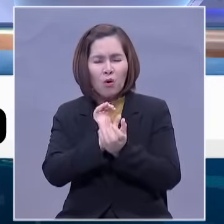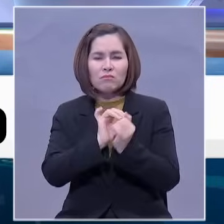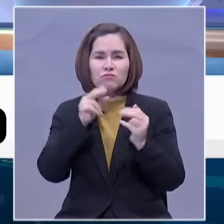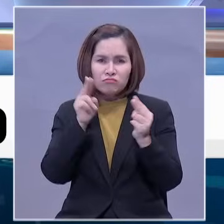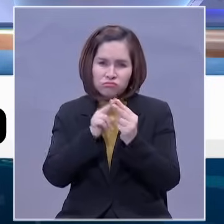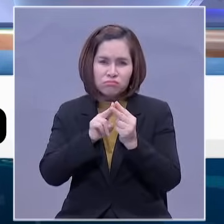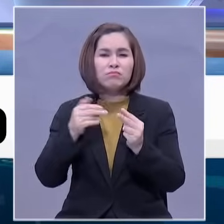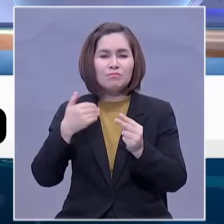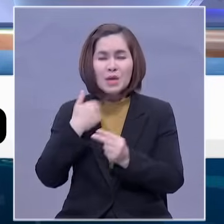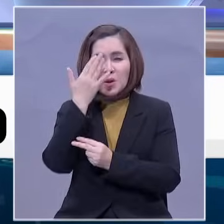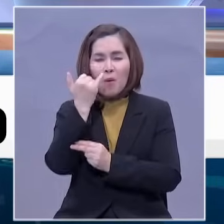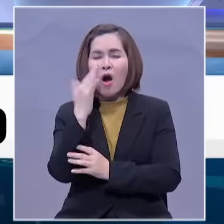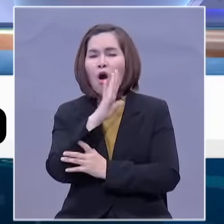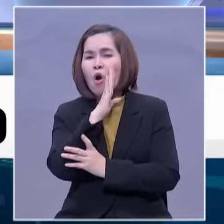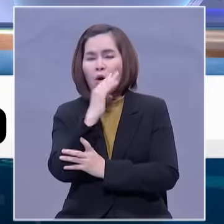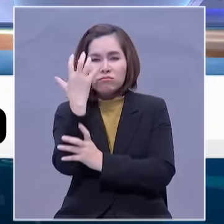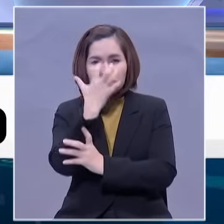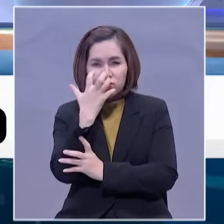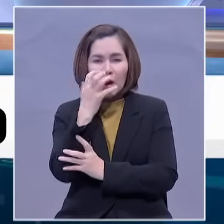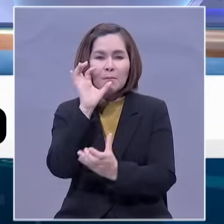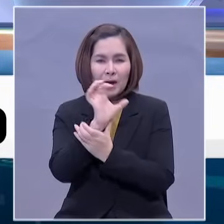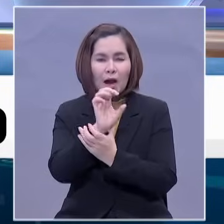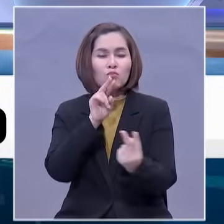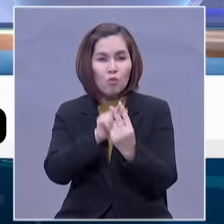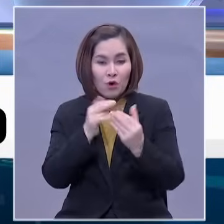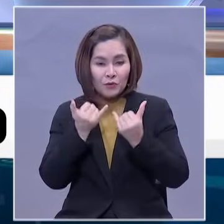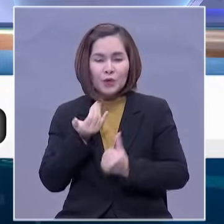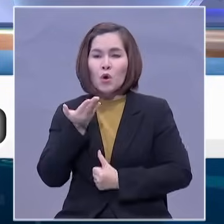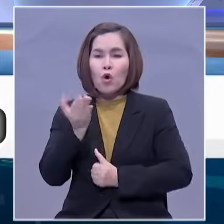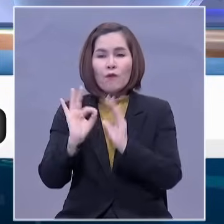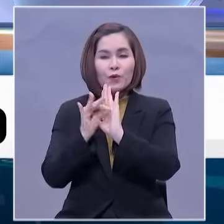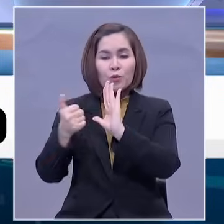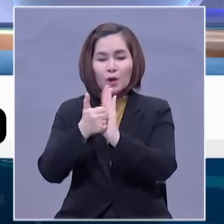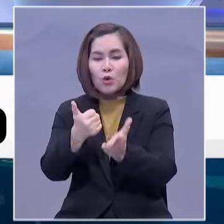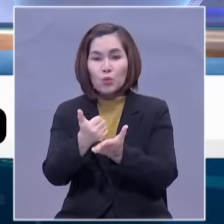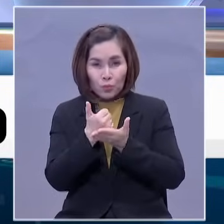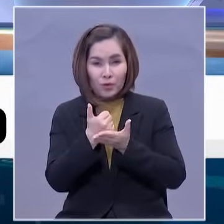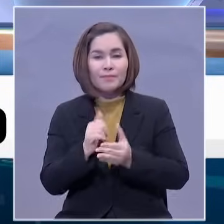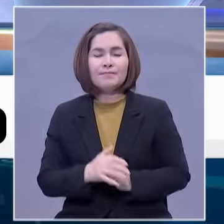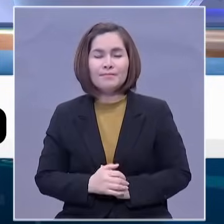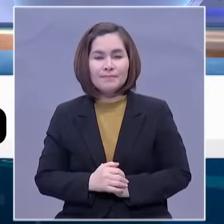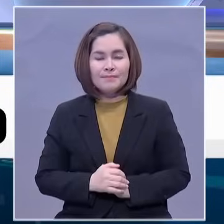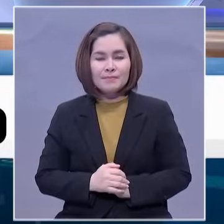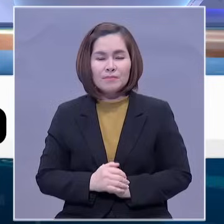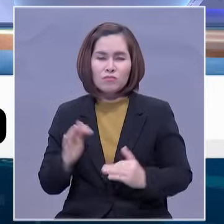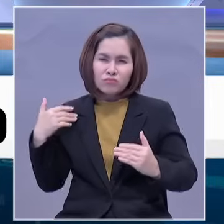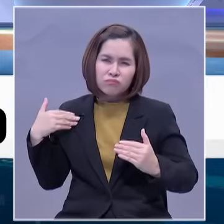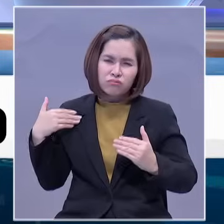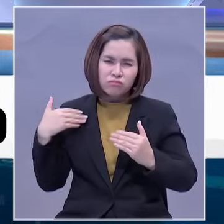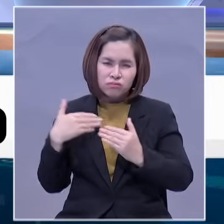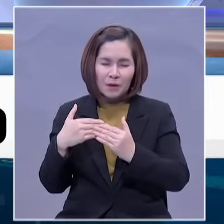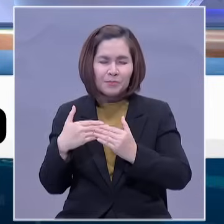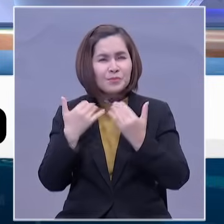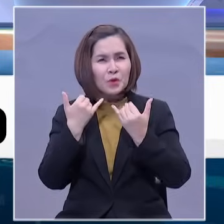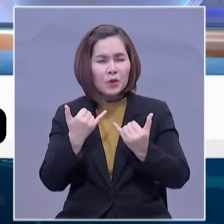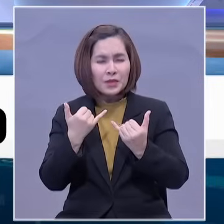ตำรวจเนี่ยลวงไปข่มขืนอืนี่นะฮะก็เลยมาร้องกับทางเพจสายไหต้องรอดนะครับคือทุกอย่างมันผ่านพ้นมาจนณ